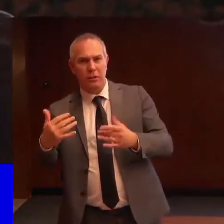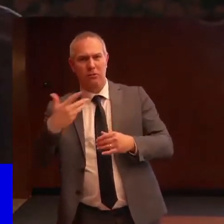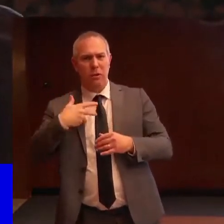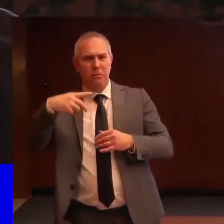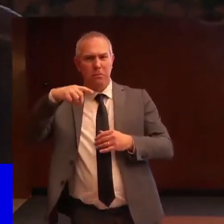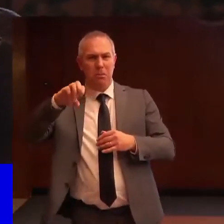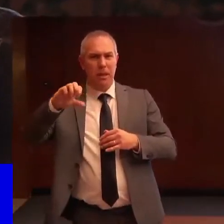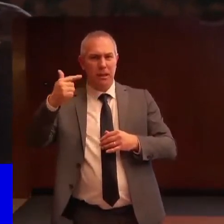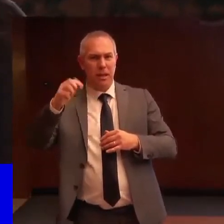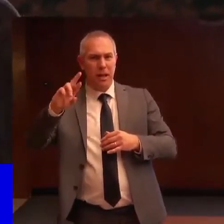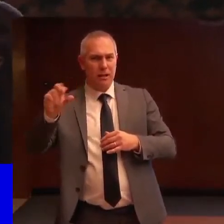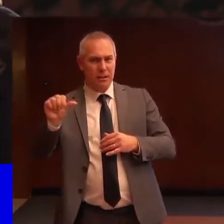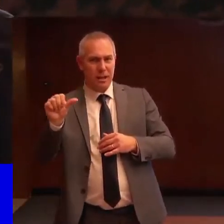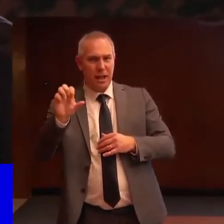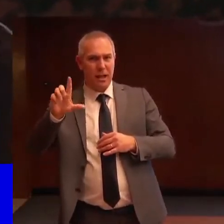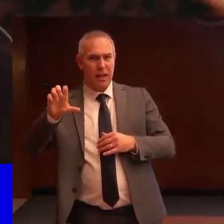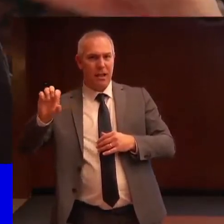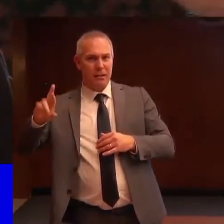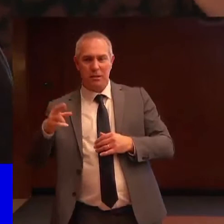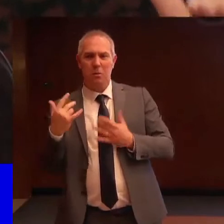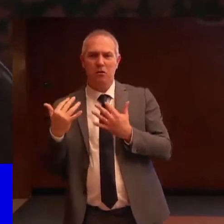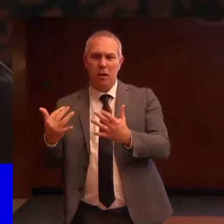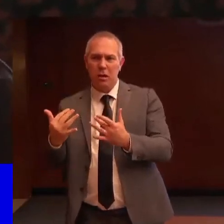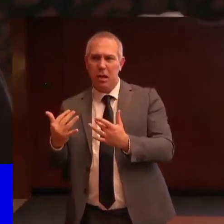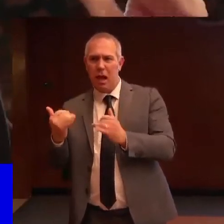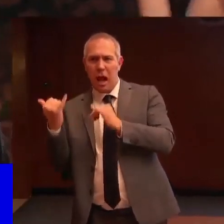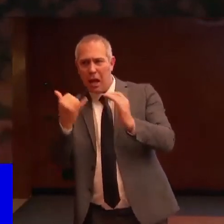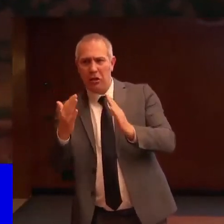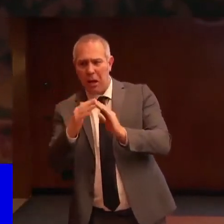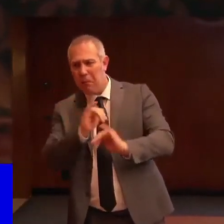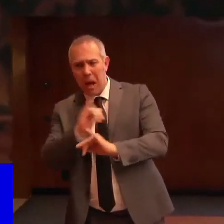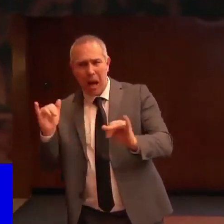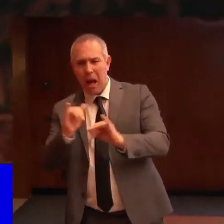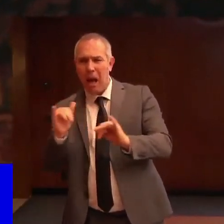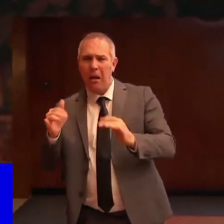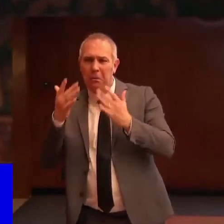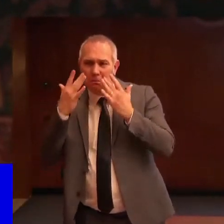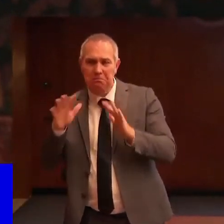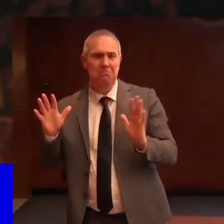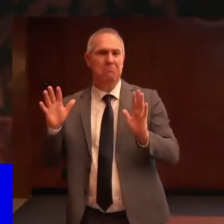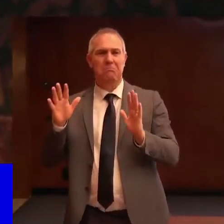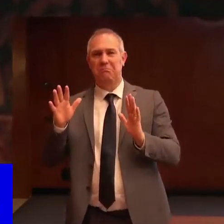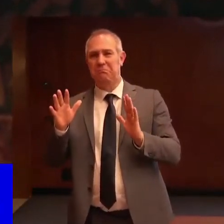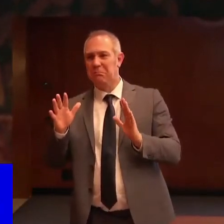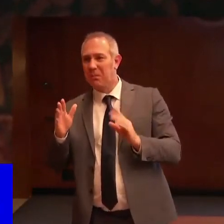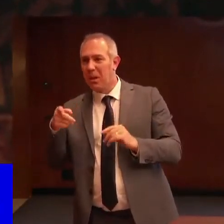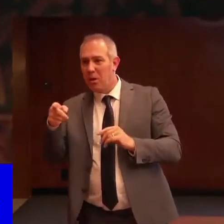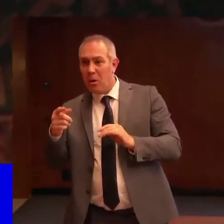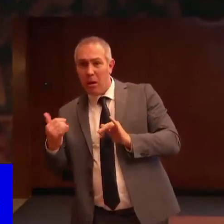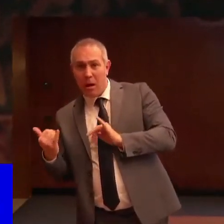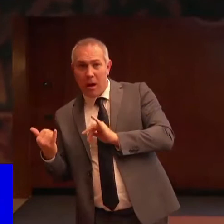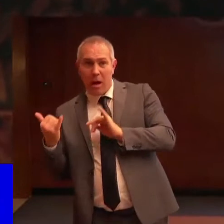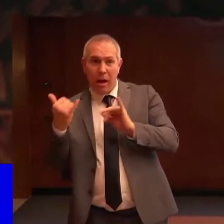questo giardiniere che non è mai uscito di casa e ha conservato una sua ingenuità, e pertanto quando esce si porta dietro